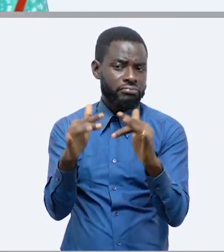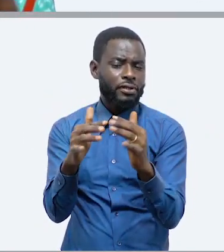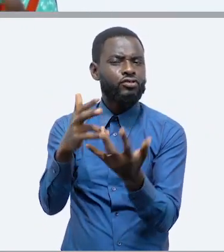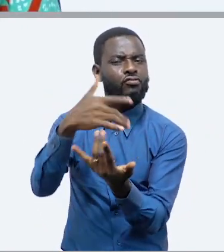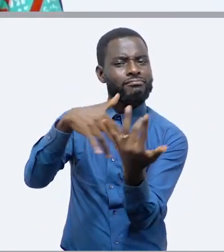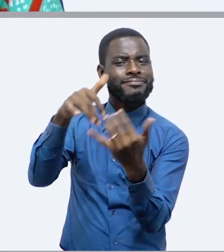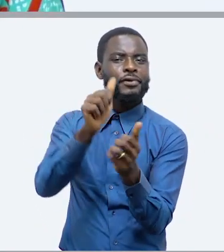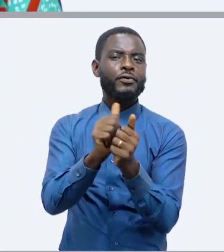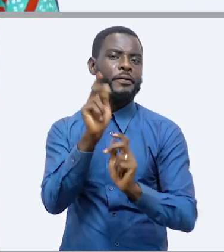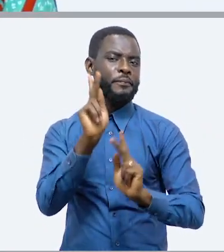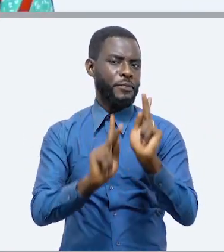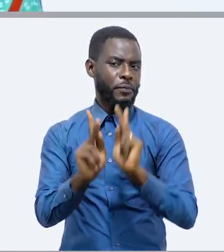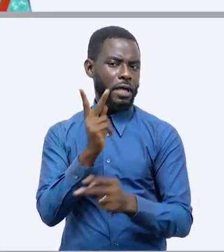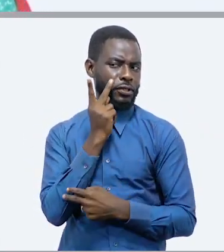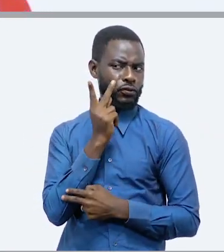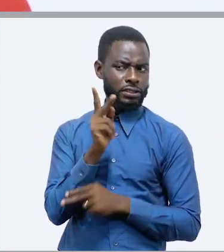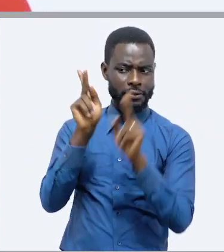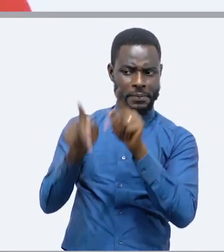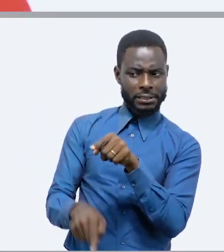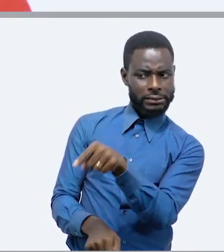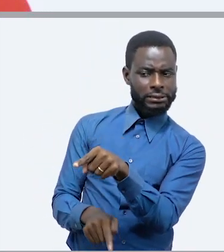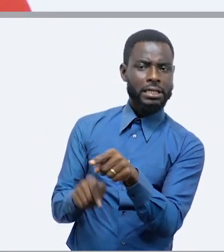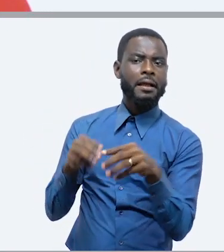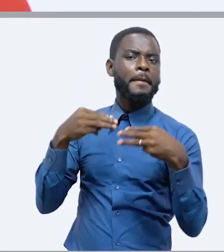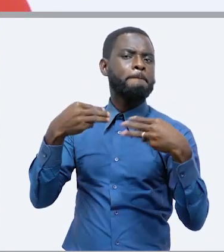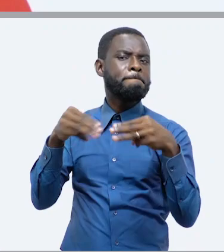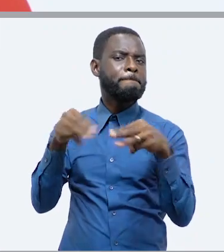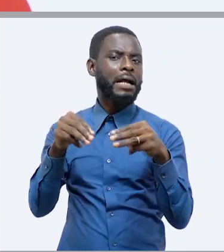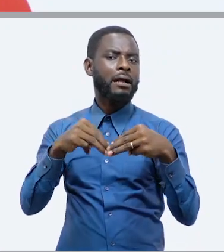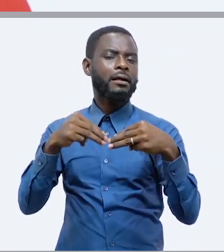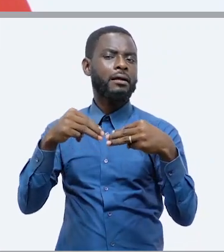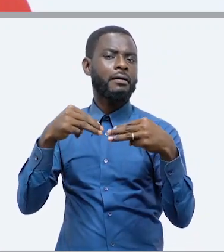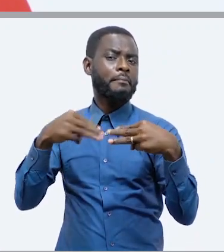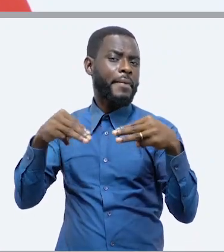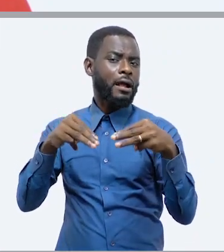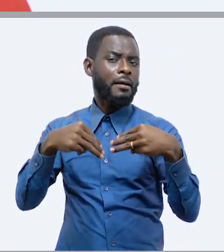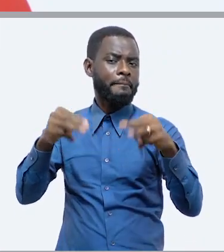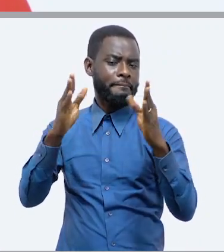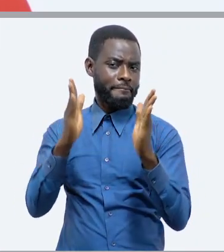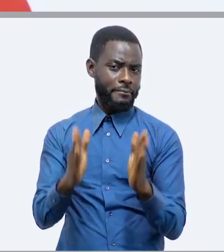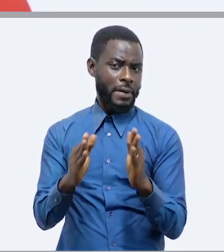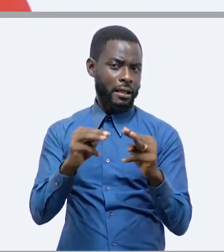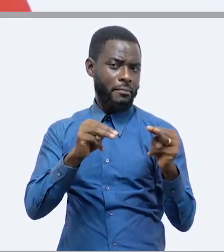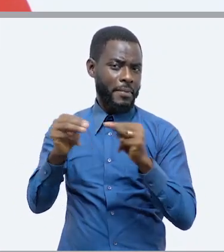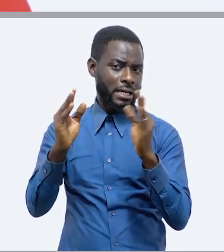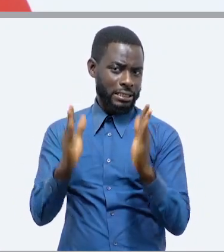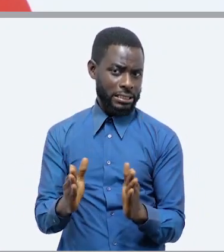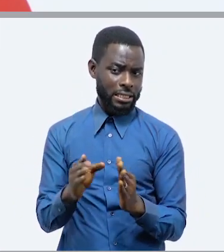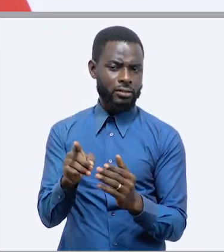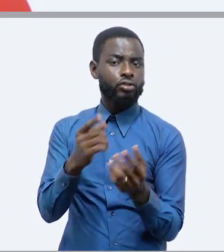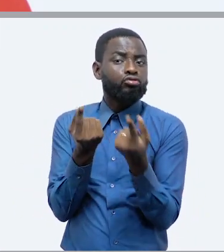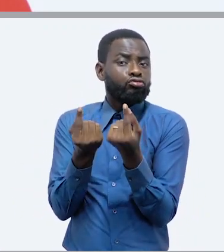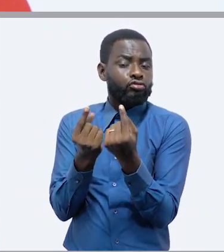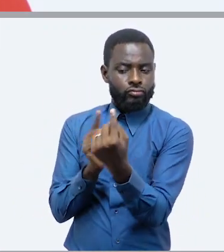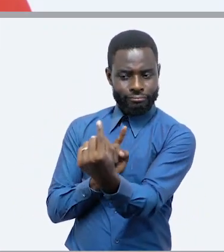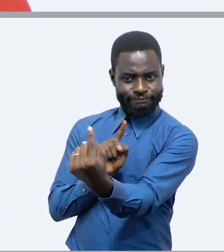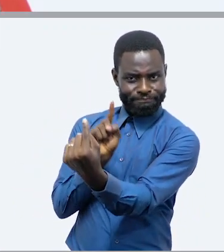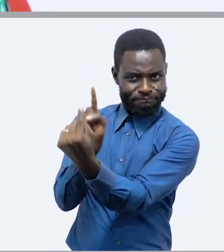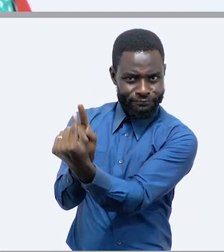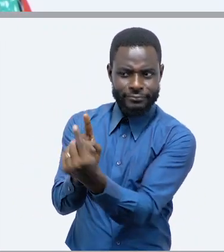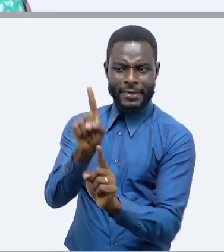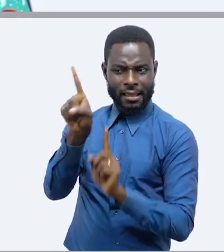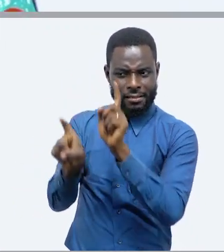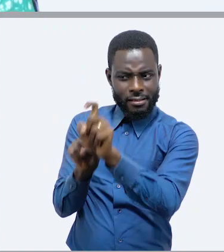ake marketing manager, kejo yose na kaino, no, chio benke mo, no nyon bisanji. Ke mu agba enu chumo